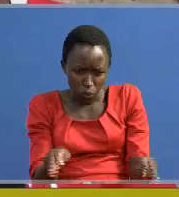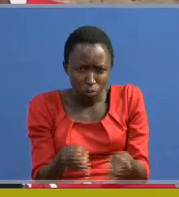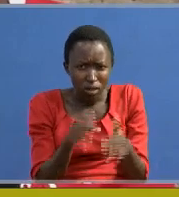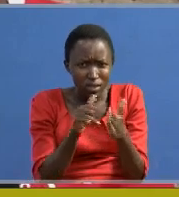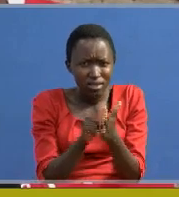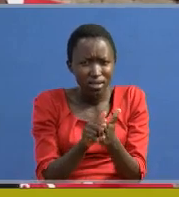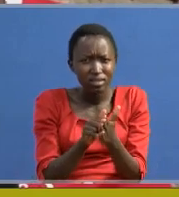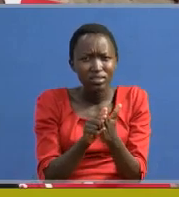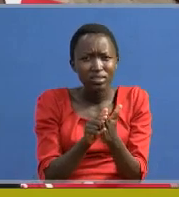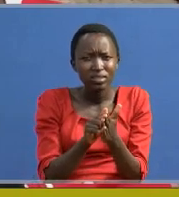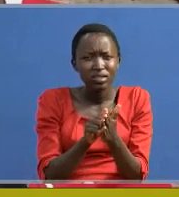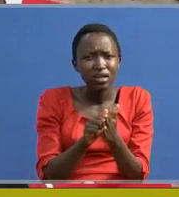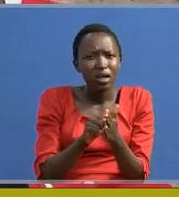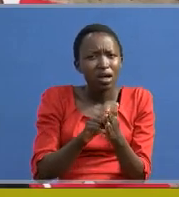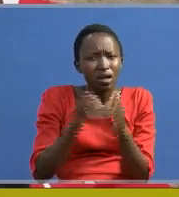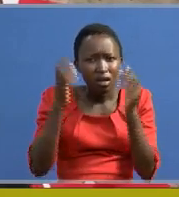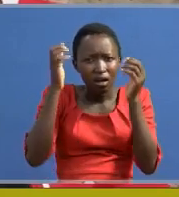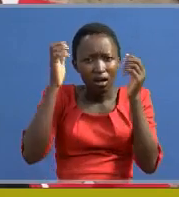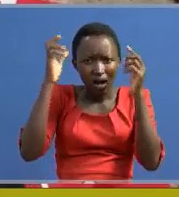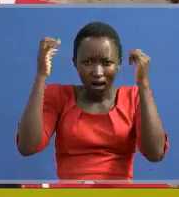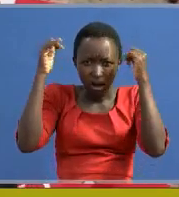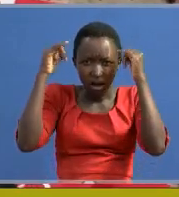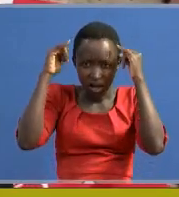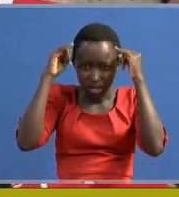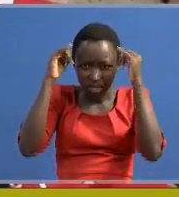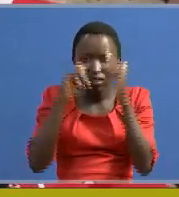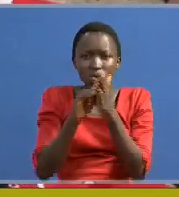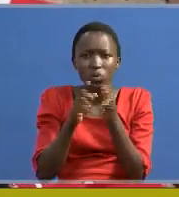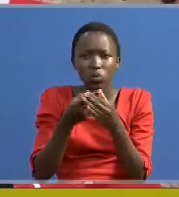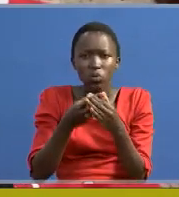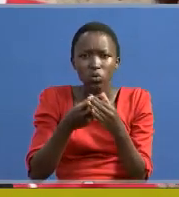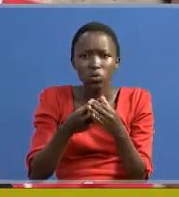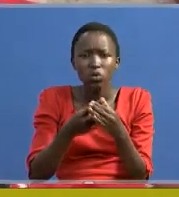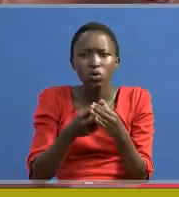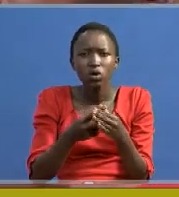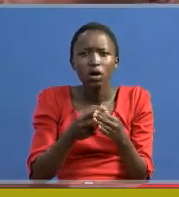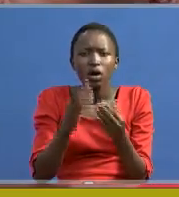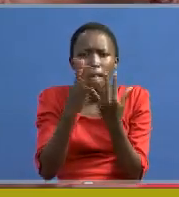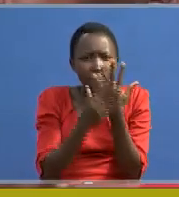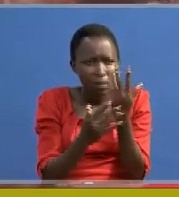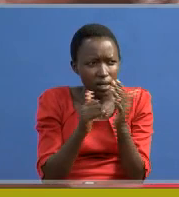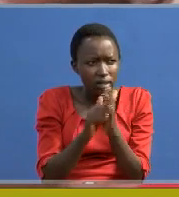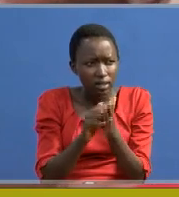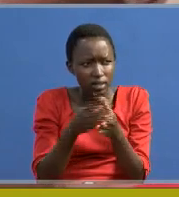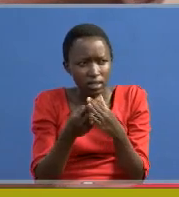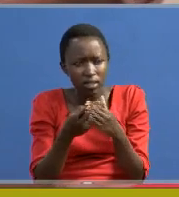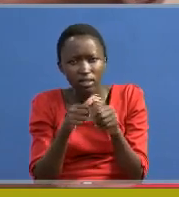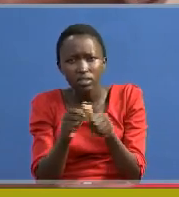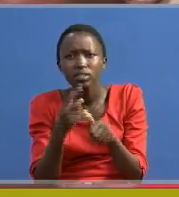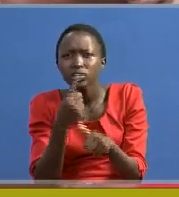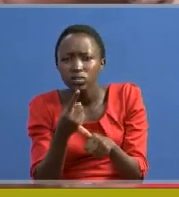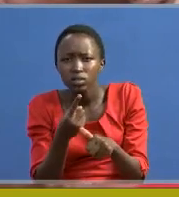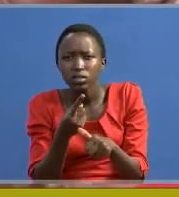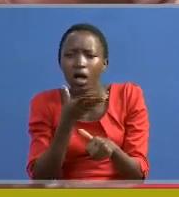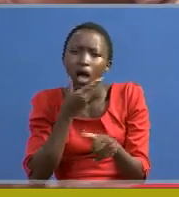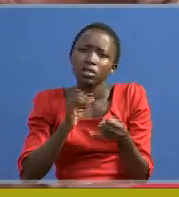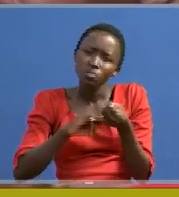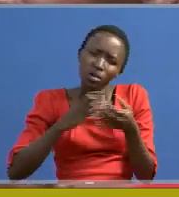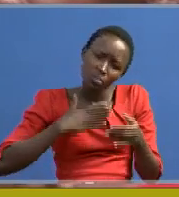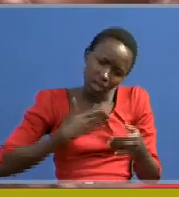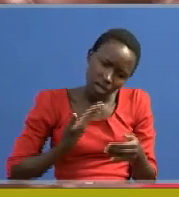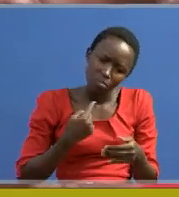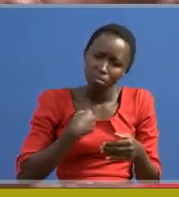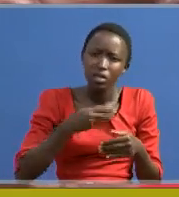nikana kwamba ilikuwa inachinjwa ng'ombe. Damu imewekwa kwa bucket. Naye mama anaendelea kuniambia, bwanangu nitakufia